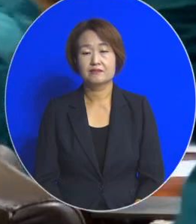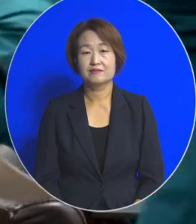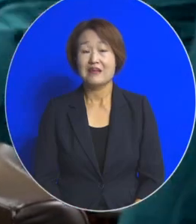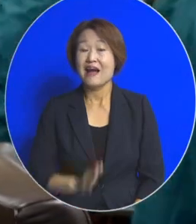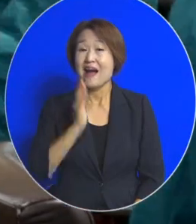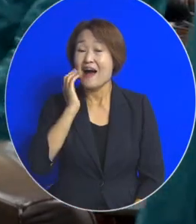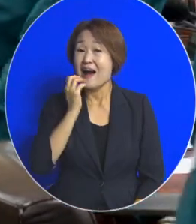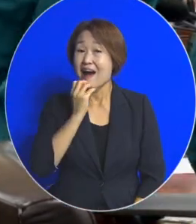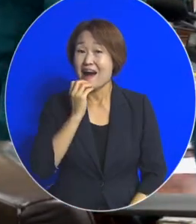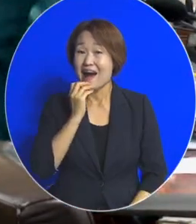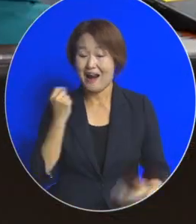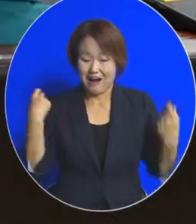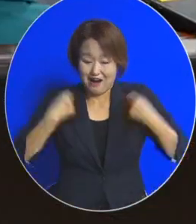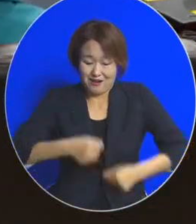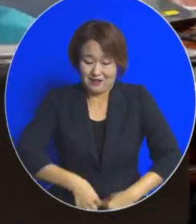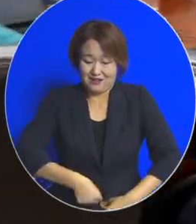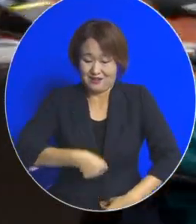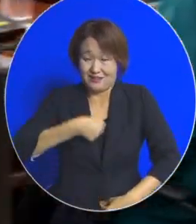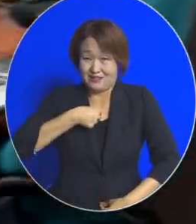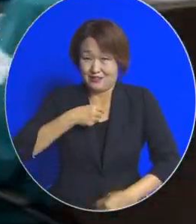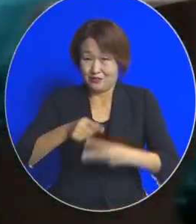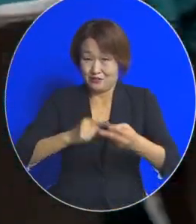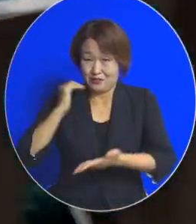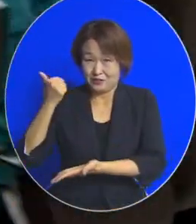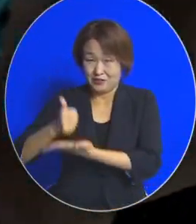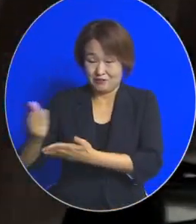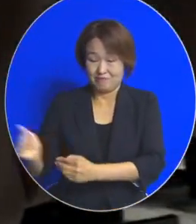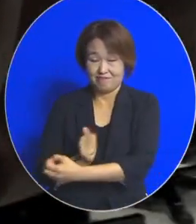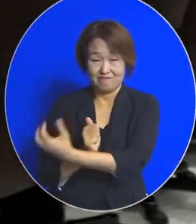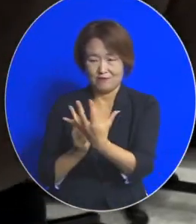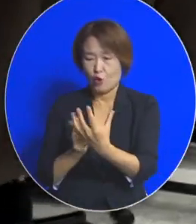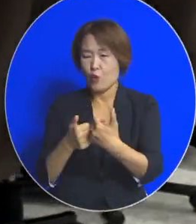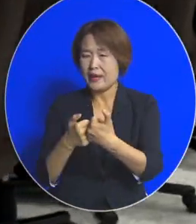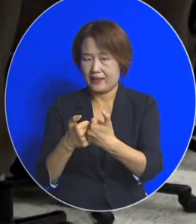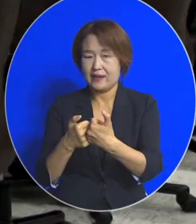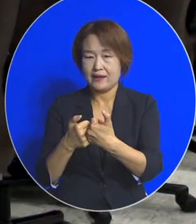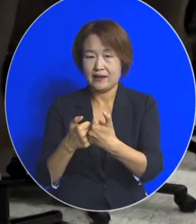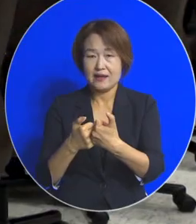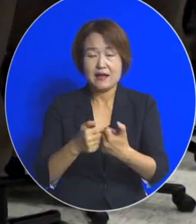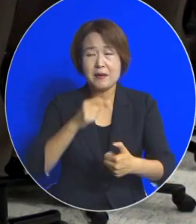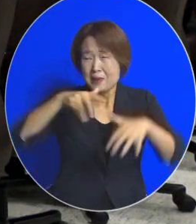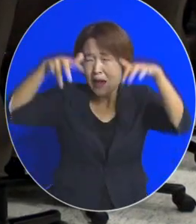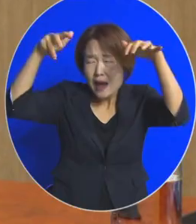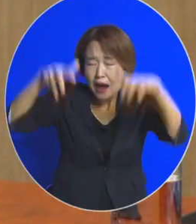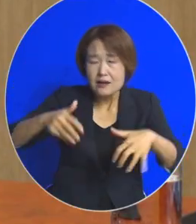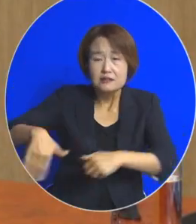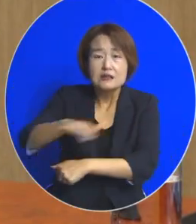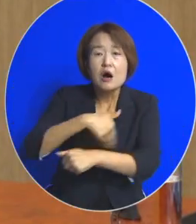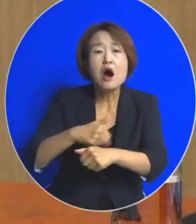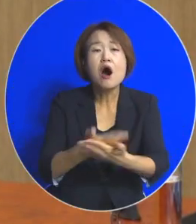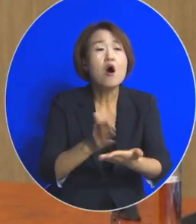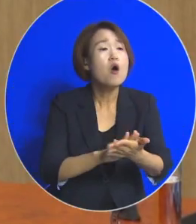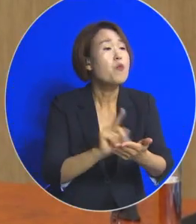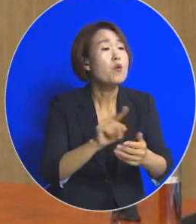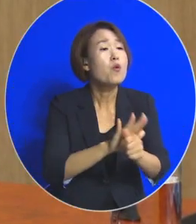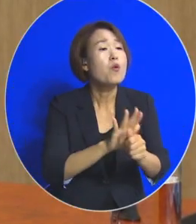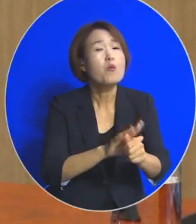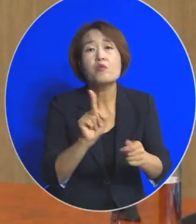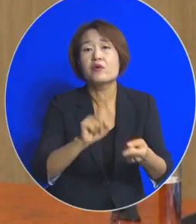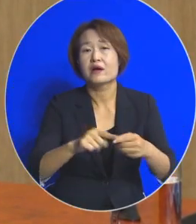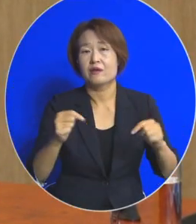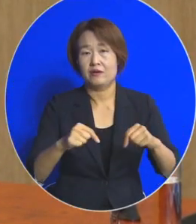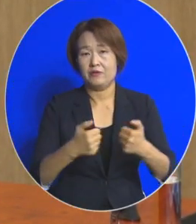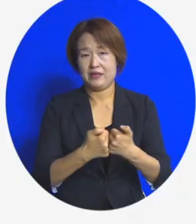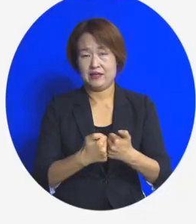초록색 민방위복을 입은 윤석열 대통령이 국무회의를 주재하고 집중호우 피해 상황과 복구 지원 계획을 집중